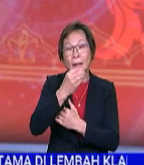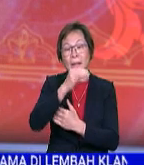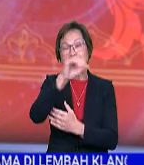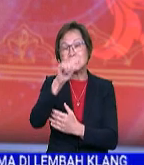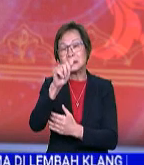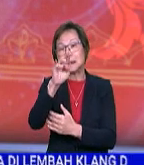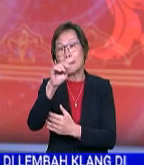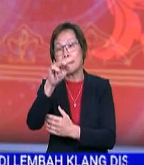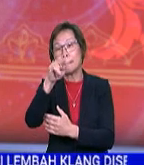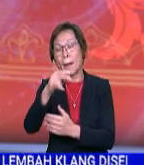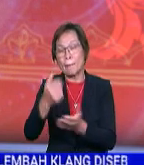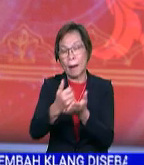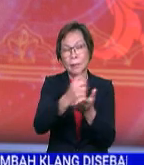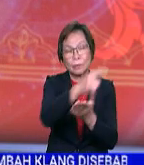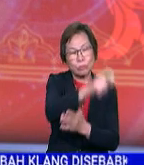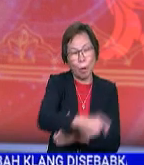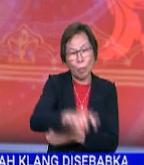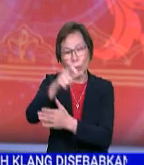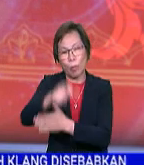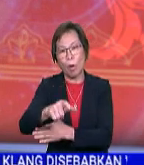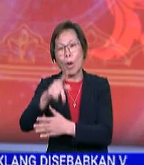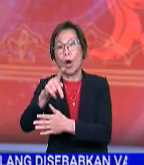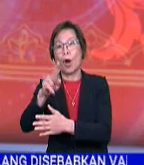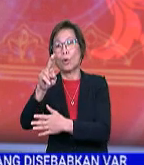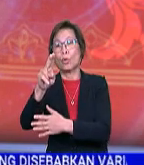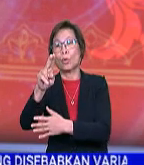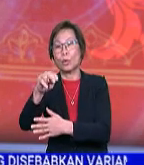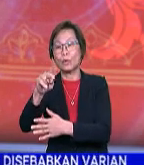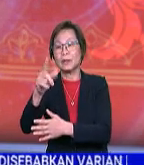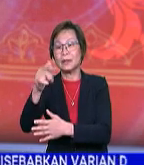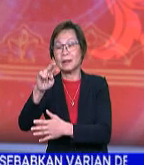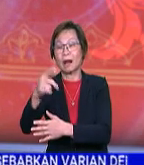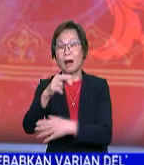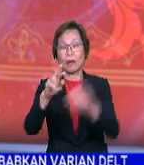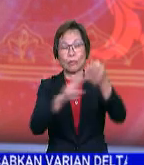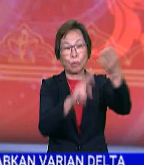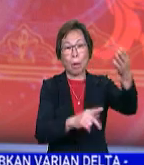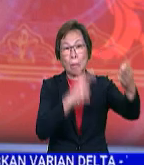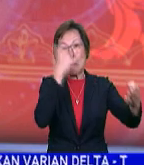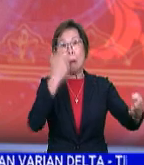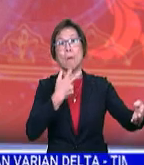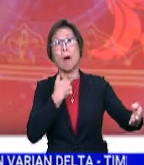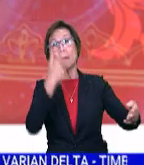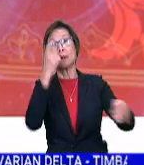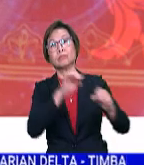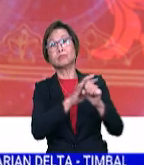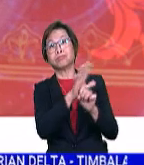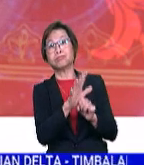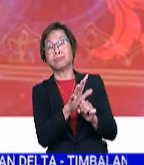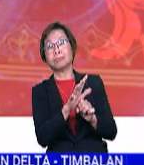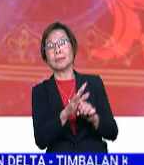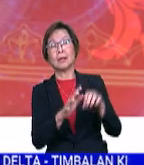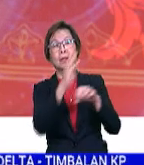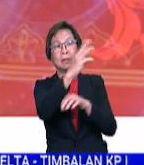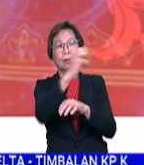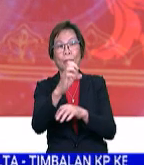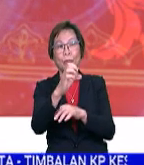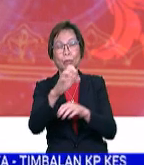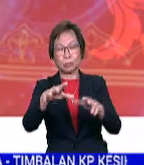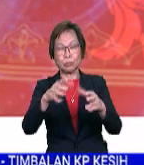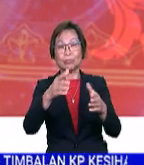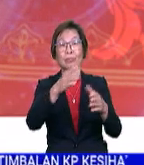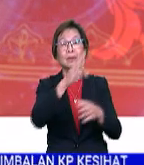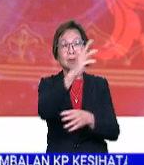itu bagi membantu penduduk di kawasan Kundang Rawang yang terjejas akibat pandemik COVID-19. Seramai 600